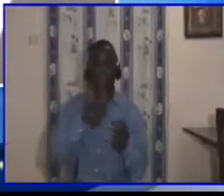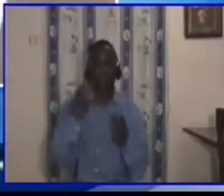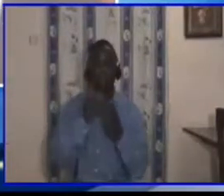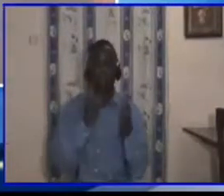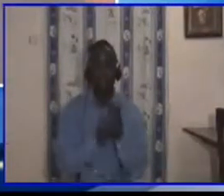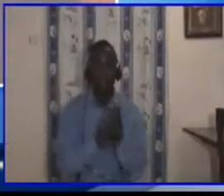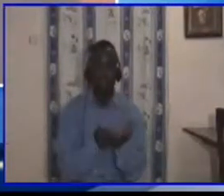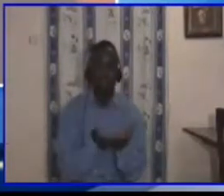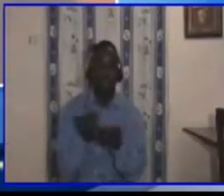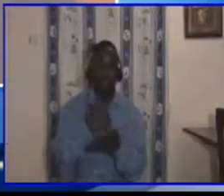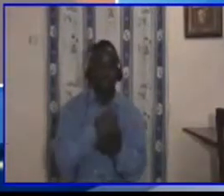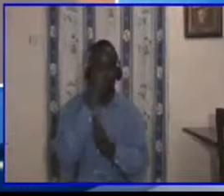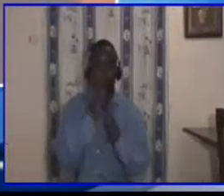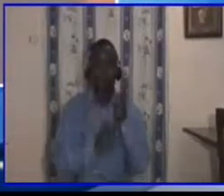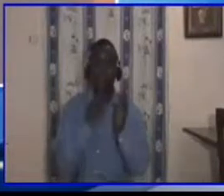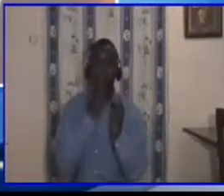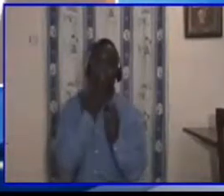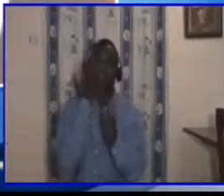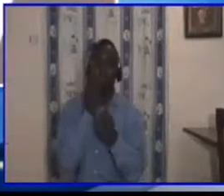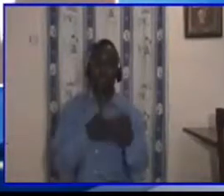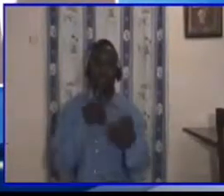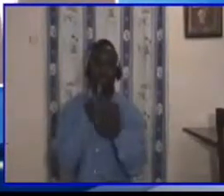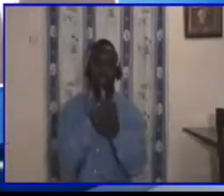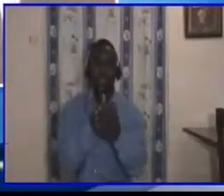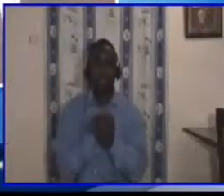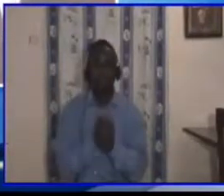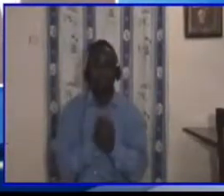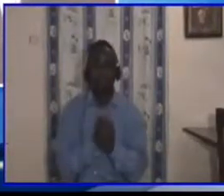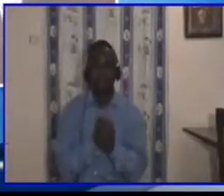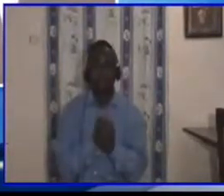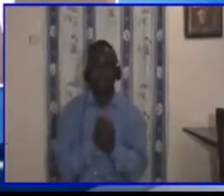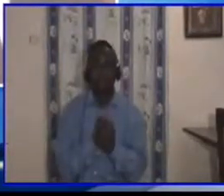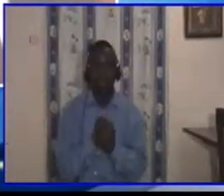ebbe inizio è il tempo della riforma